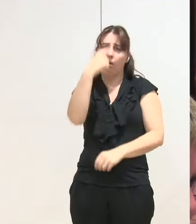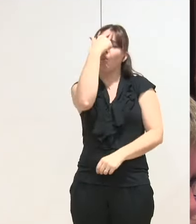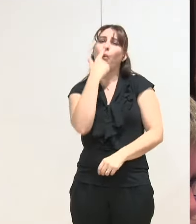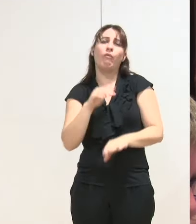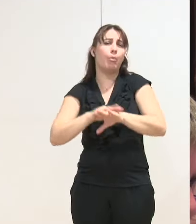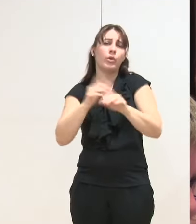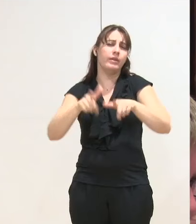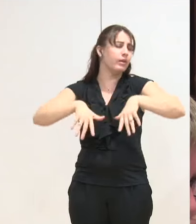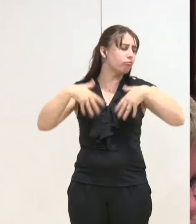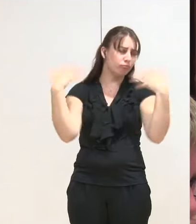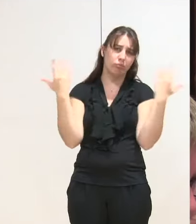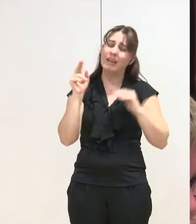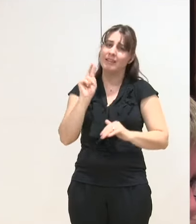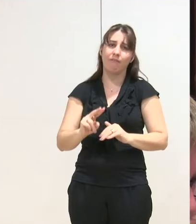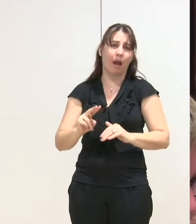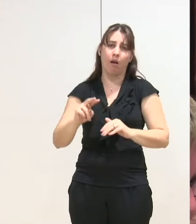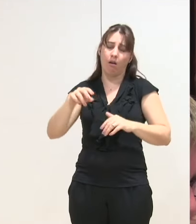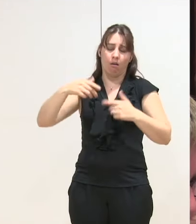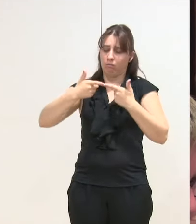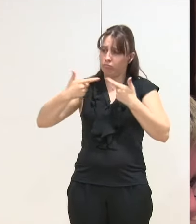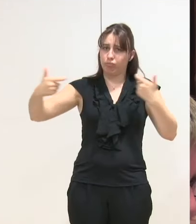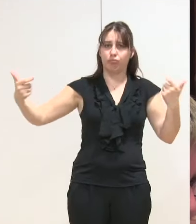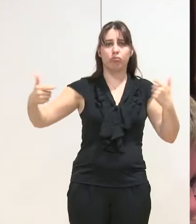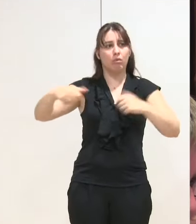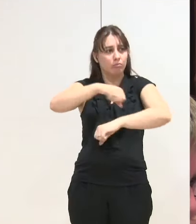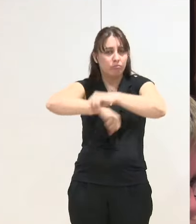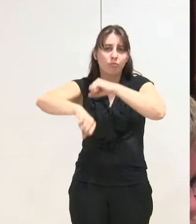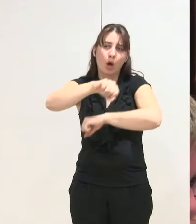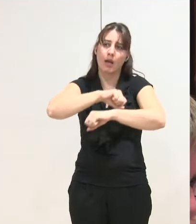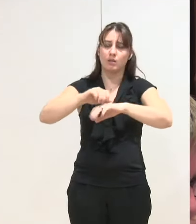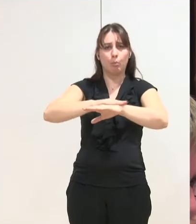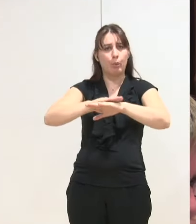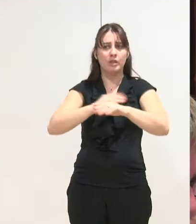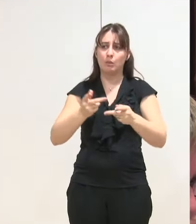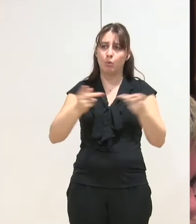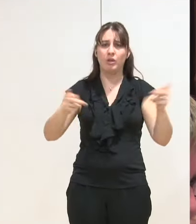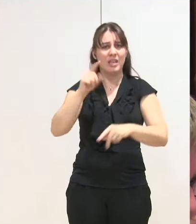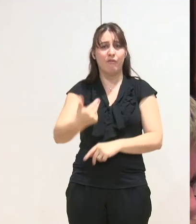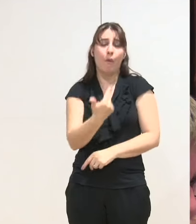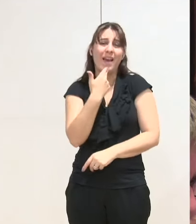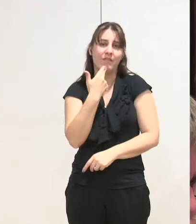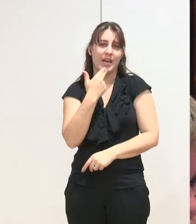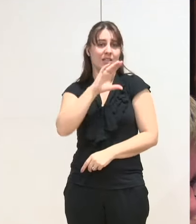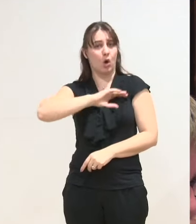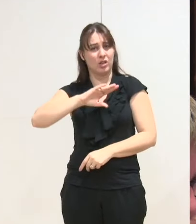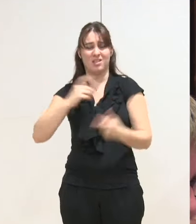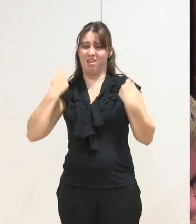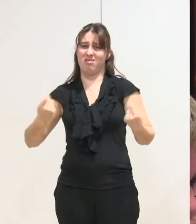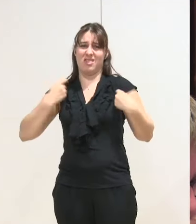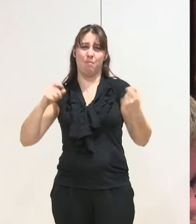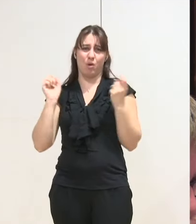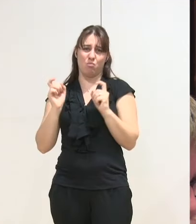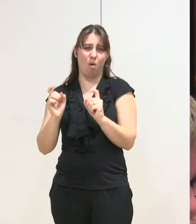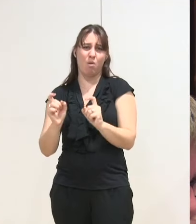aurions à voir comment mettre en place des politiques publiques les plus efficaces possibles en dépensant le moins possible nous